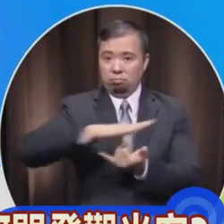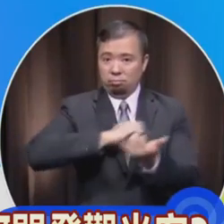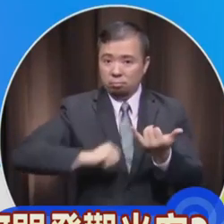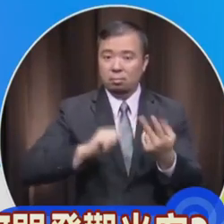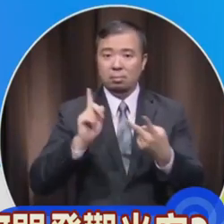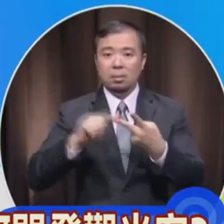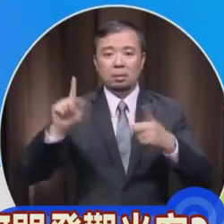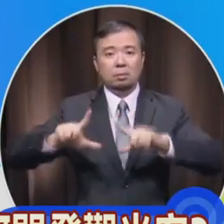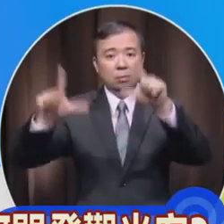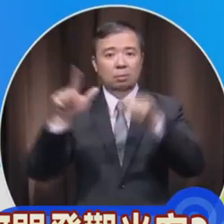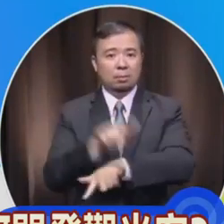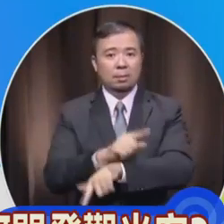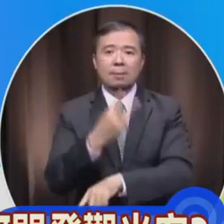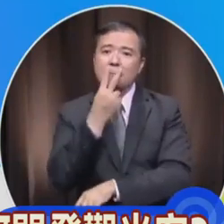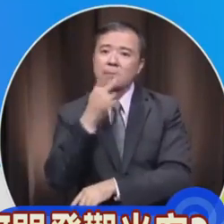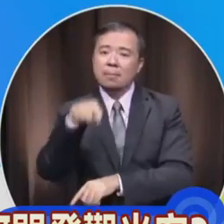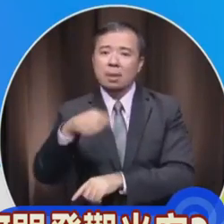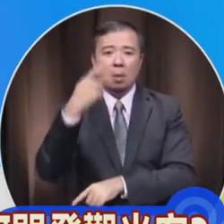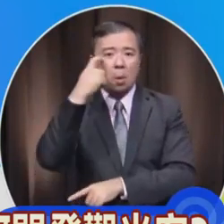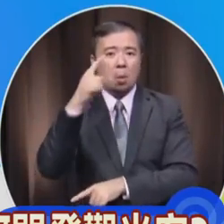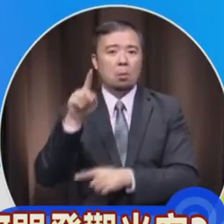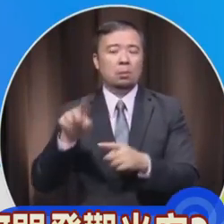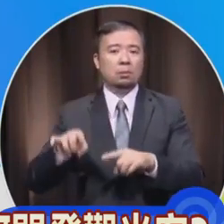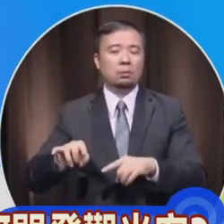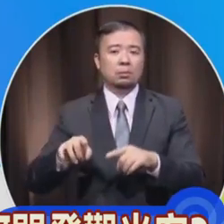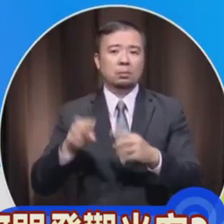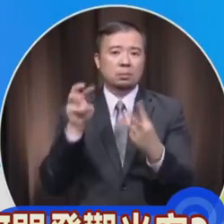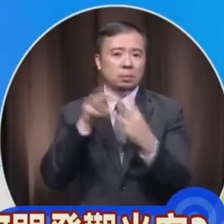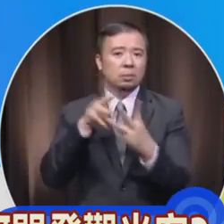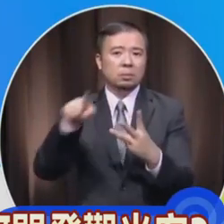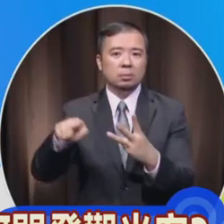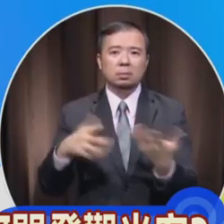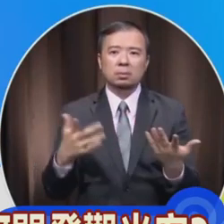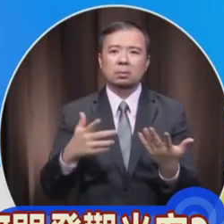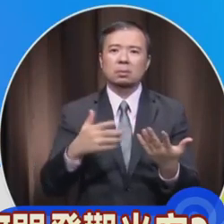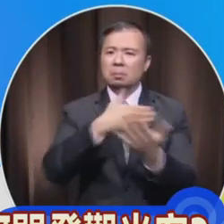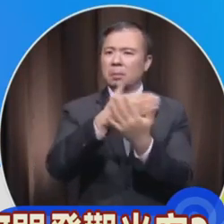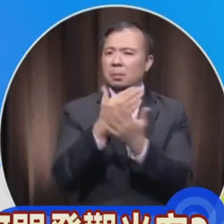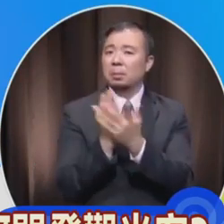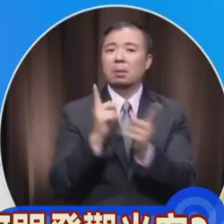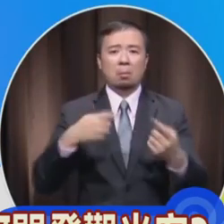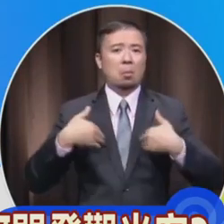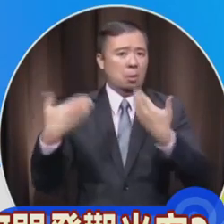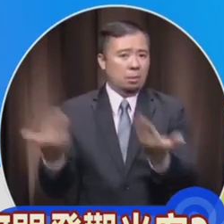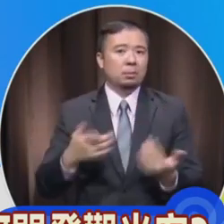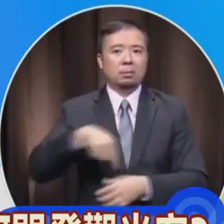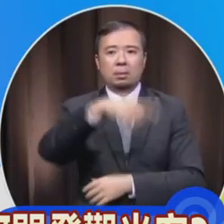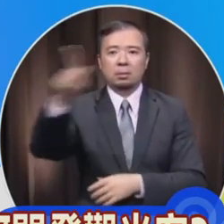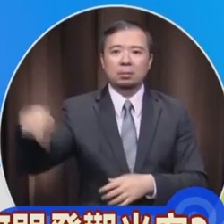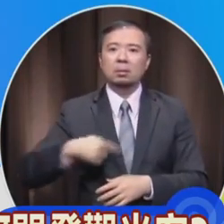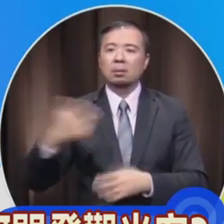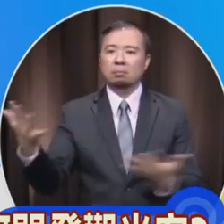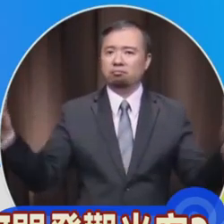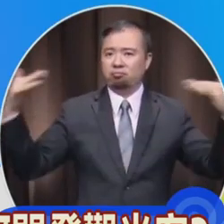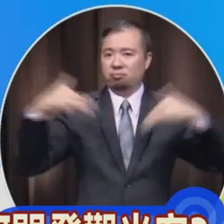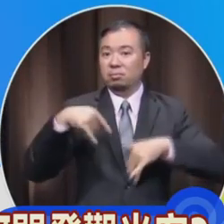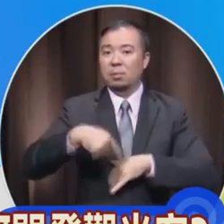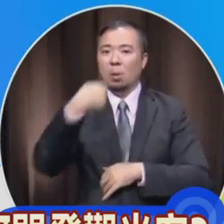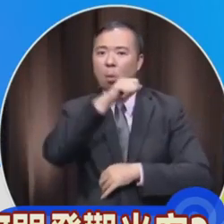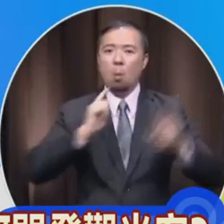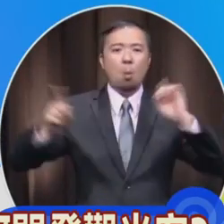亚、欧洲，甚至是中国大陆的旅客，只要来我们高雄旅游，我们都竭诚的欢迎。所以不要去预设立